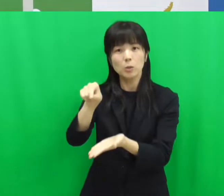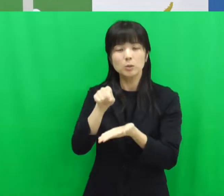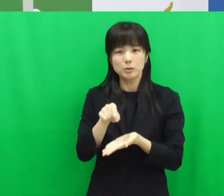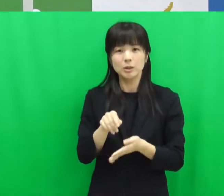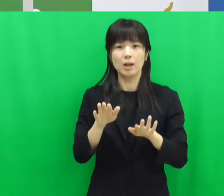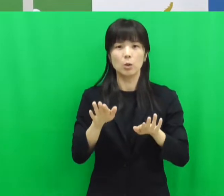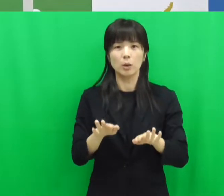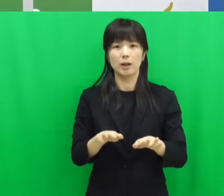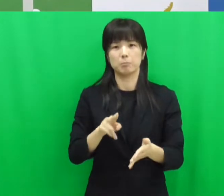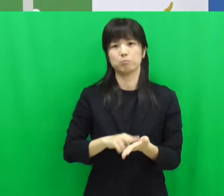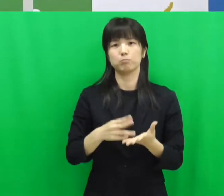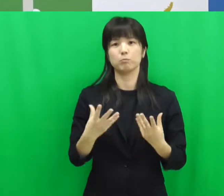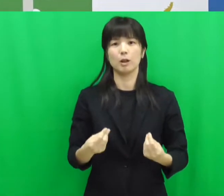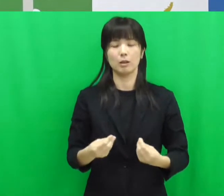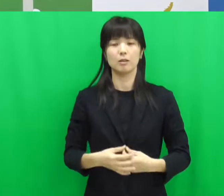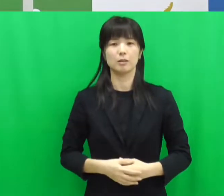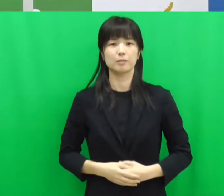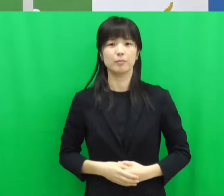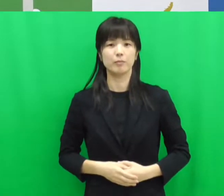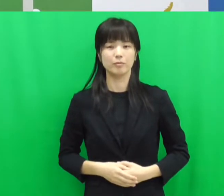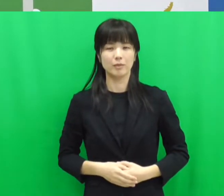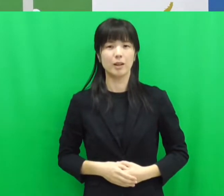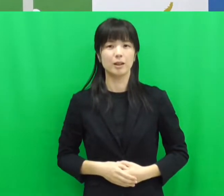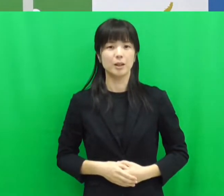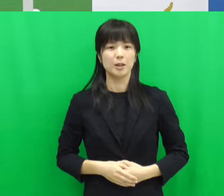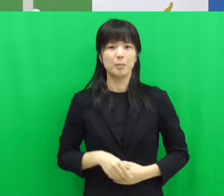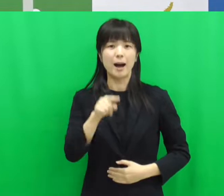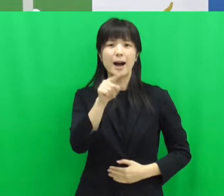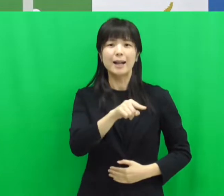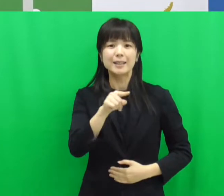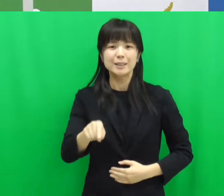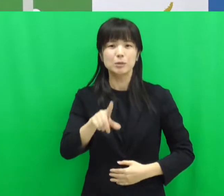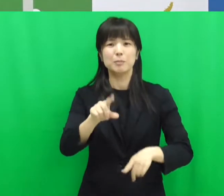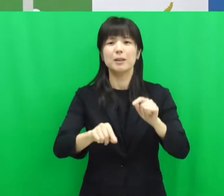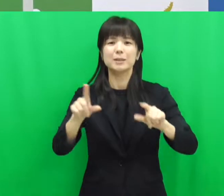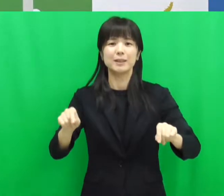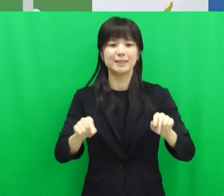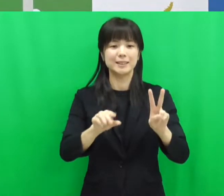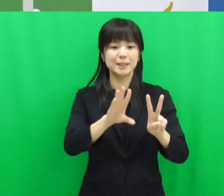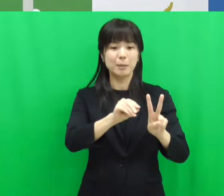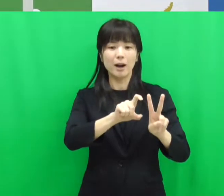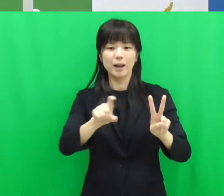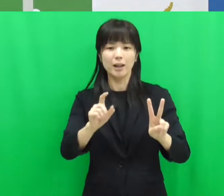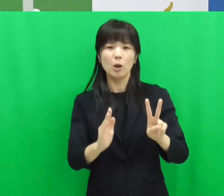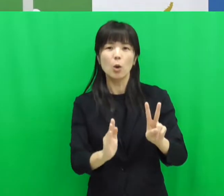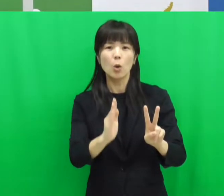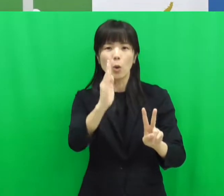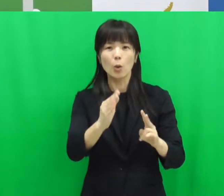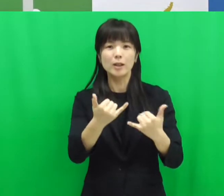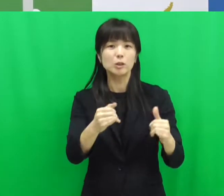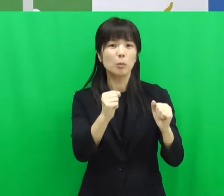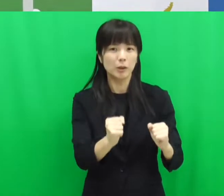検査項目によってはそれ以上かなりかかる方もいらっしゃいますし、それ未満で